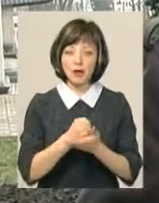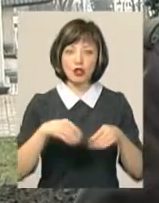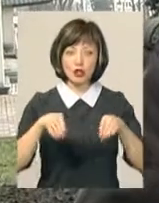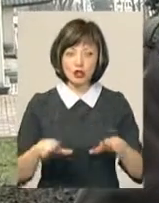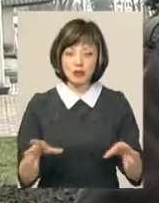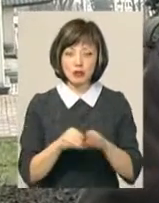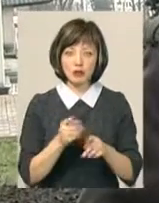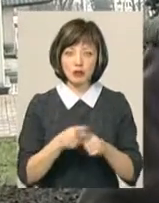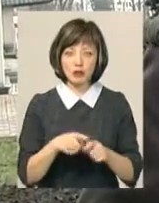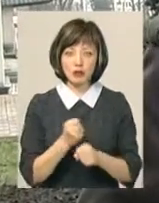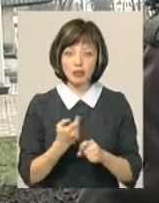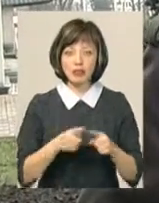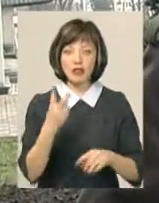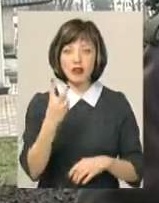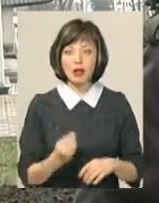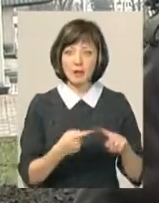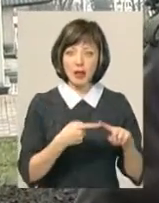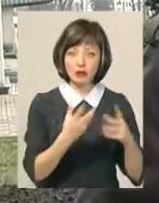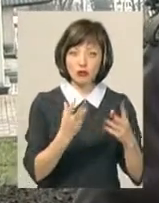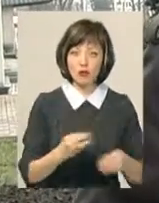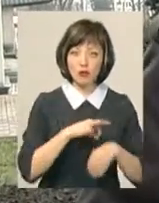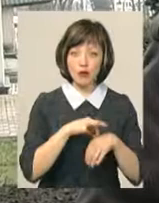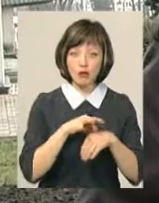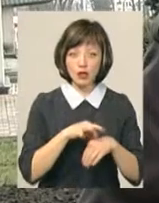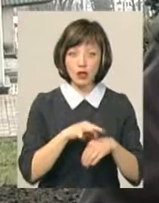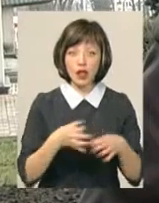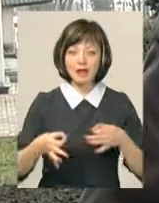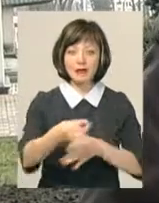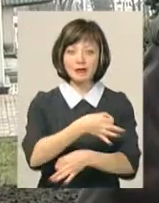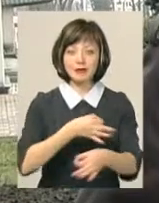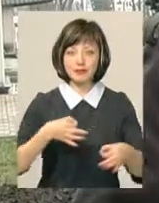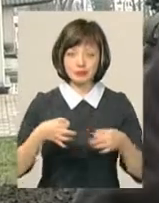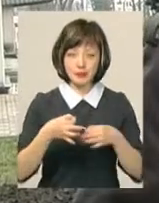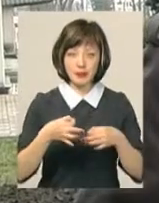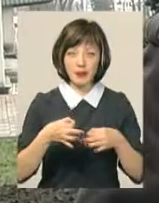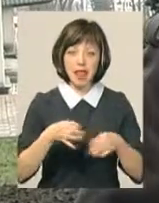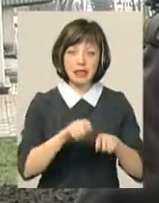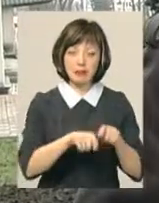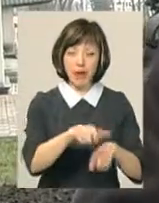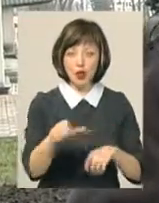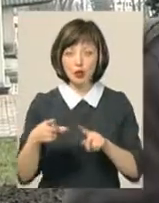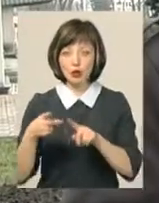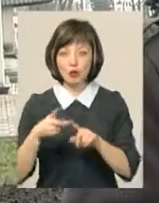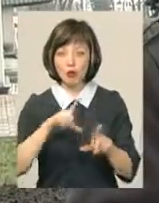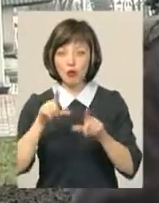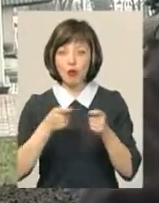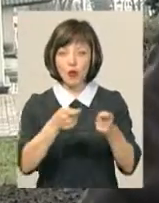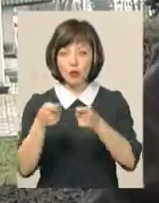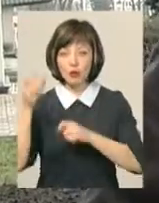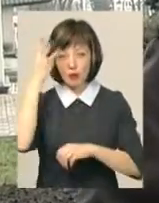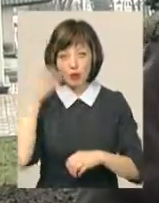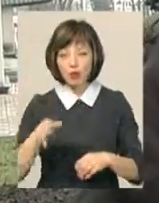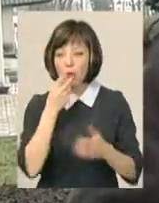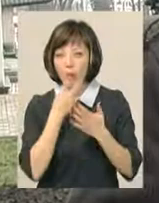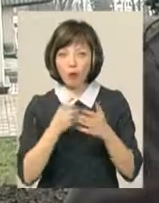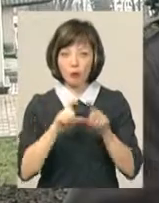Це буде тривати 2 дні. Перший день ми проводимо у форматі діалогу з експертами, а другий день ми поїздимо по Хмельницькій області і побачимо